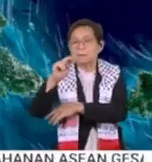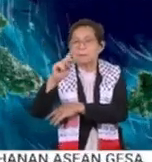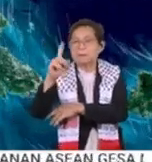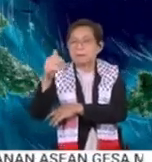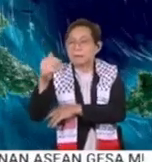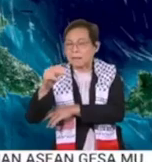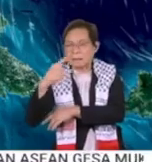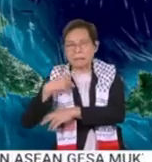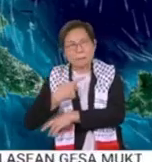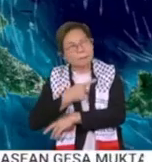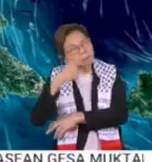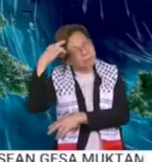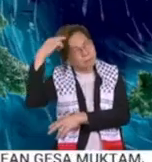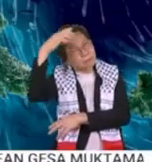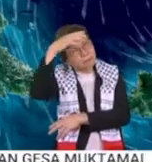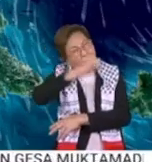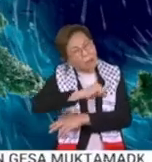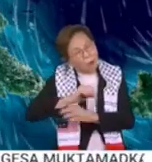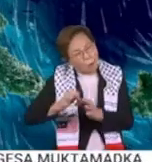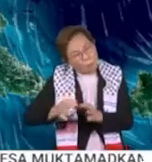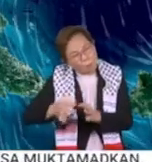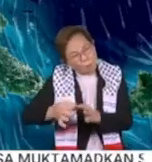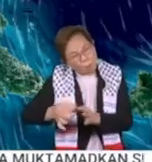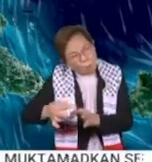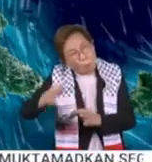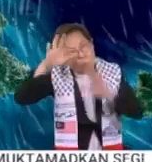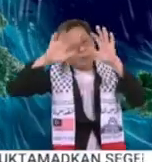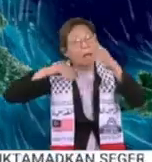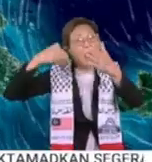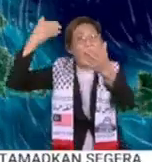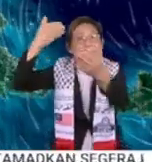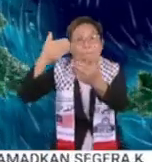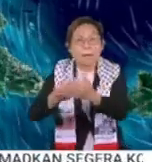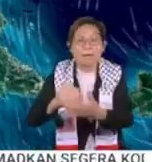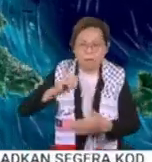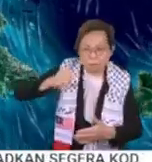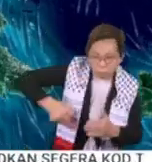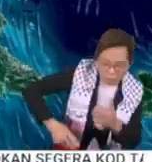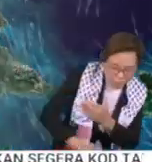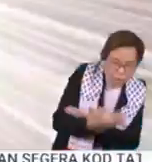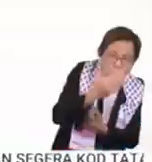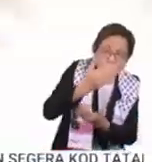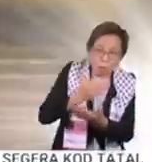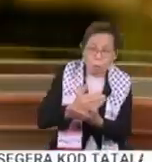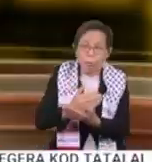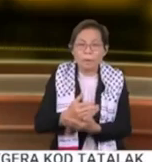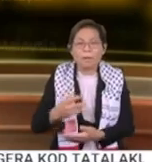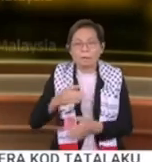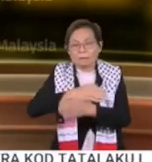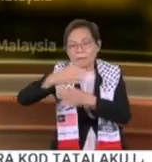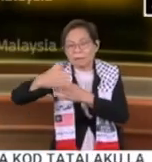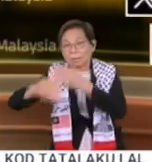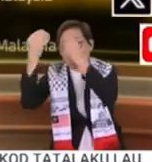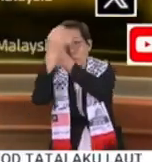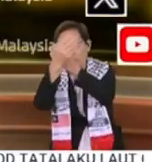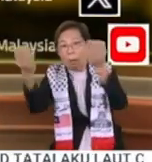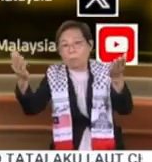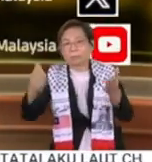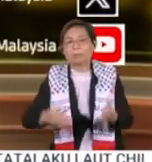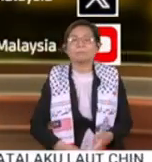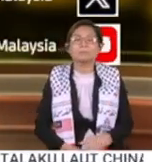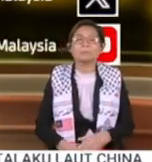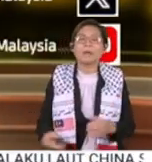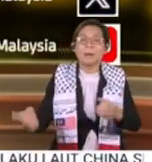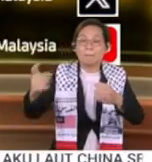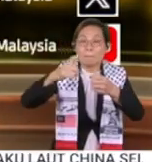Kami jangkakan ia akan berlanjutan sehingga ke keesokan pagi nanti. Sekian dahulu untuk paparan kali ini. Sebarang